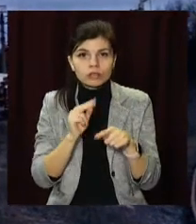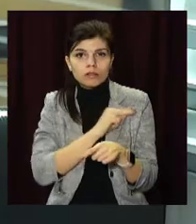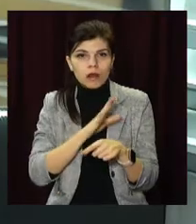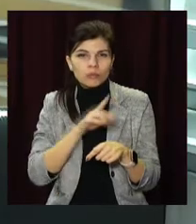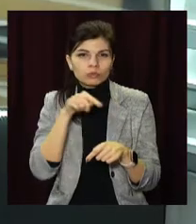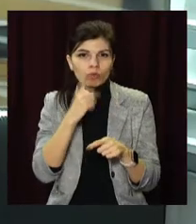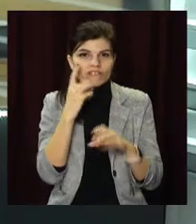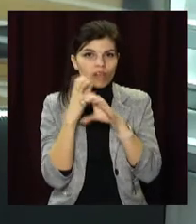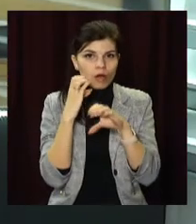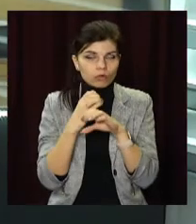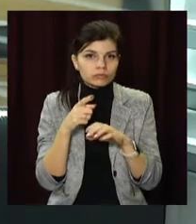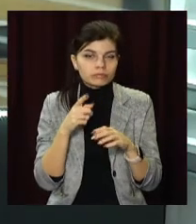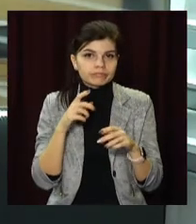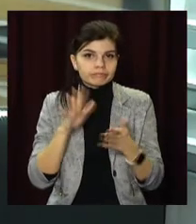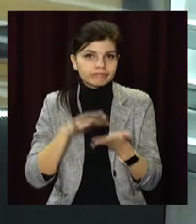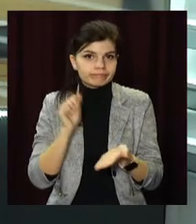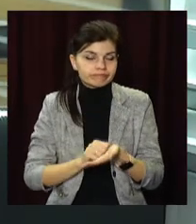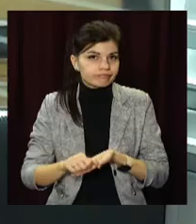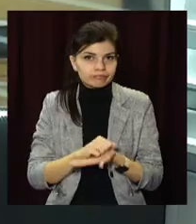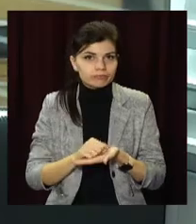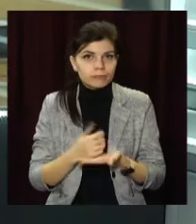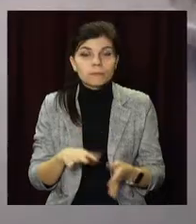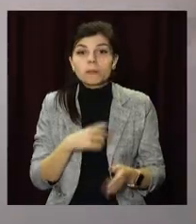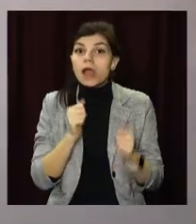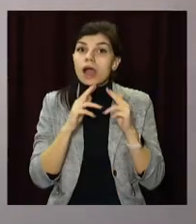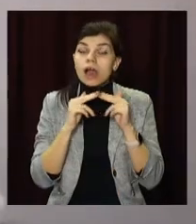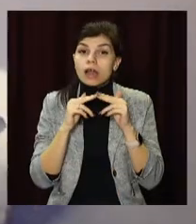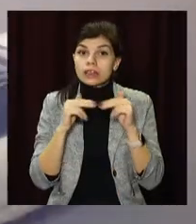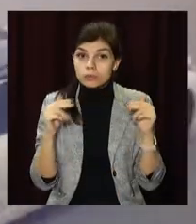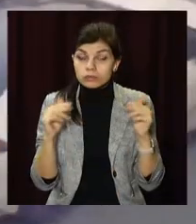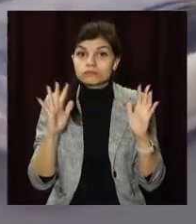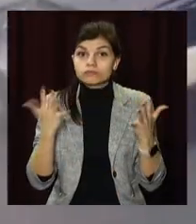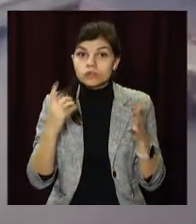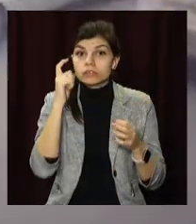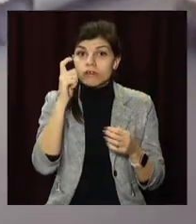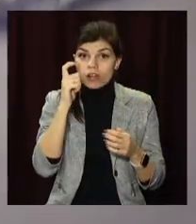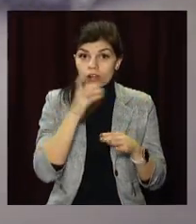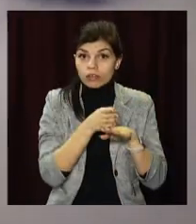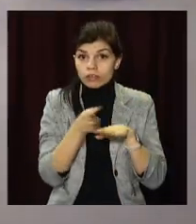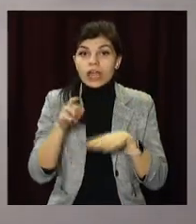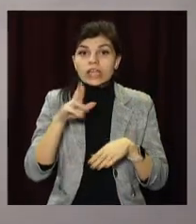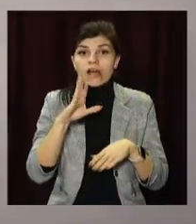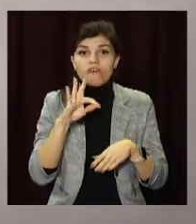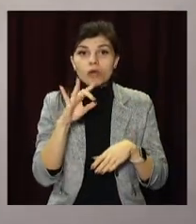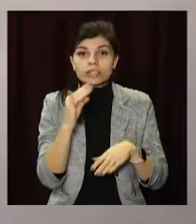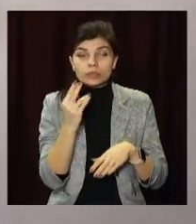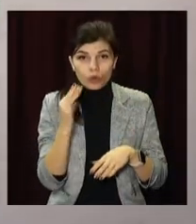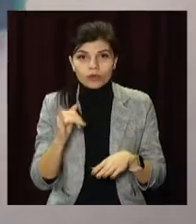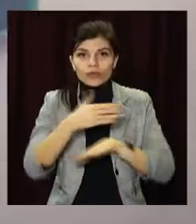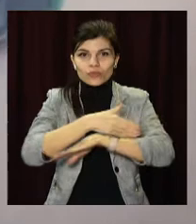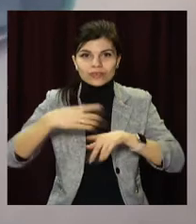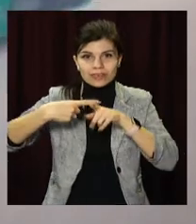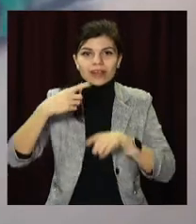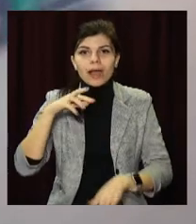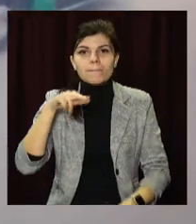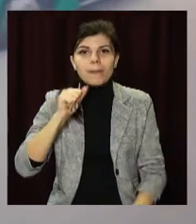вагонів. А у Дніпрі з рейок зійшов трамвай. ДТП сталося на перетині вулиці Яворницького та Пастера. Там зіткнулися 18-й трамвай та